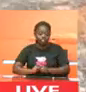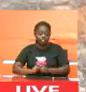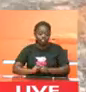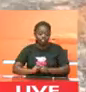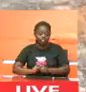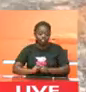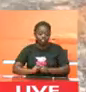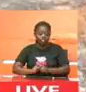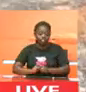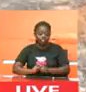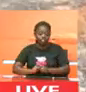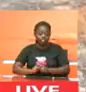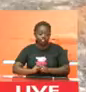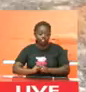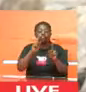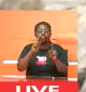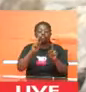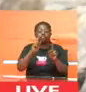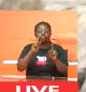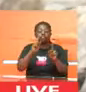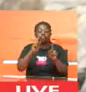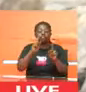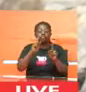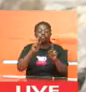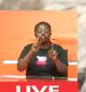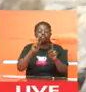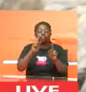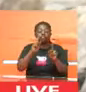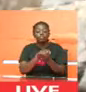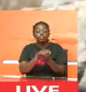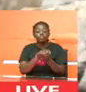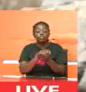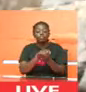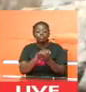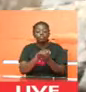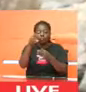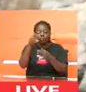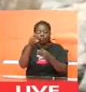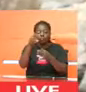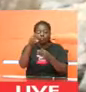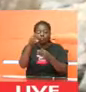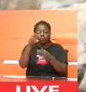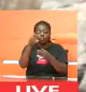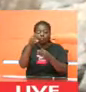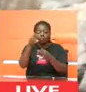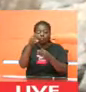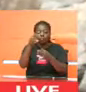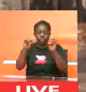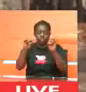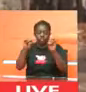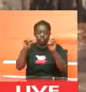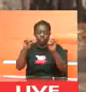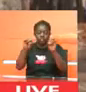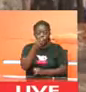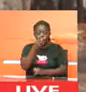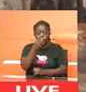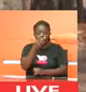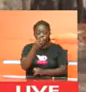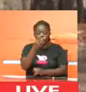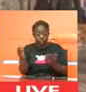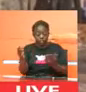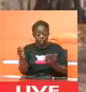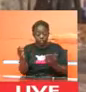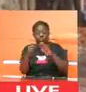bina ku mwalo gw'ekiziru bakyali mu kulaajana olw'omuliro ogwayokezza ebintu byabwe nga bwe twakolaze mu mawulire gaffe. Tuzzeeyo ku mwalo okulaba embeera gye